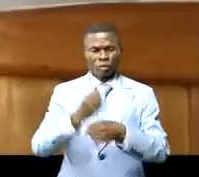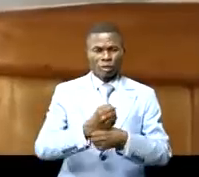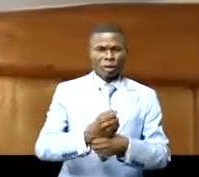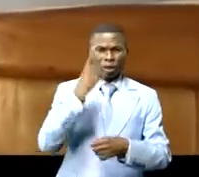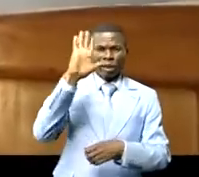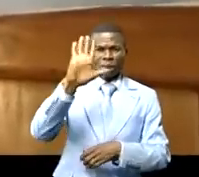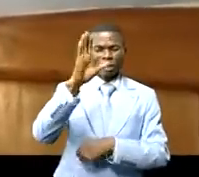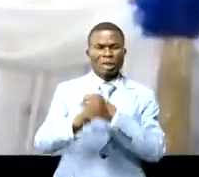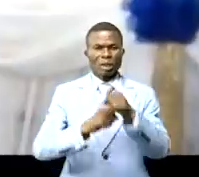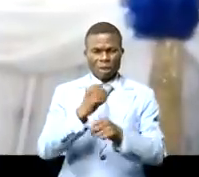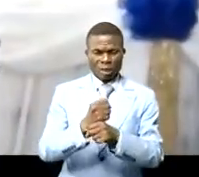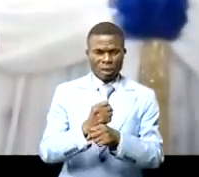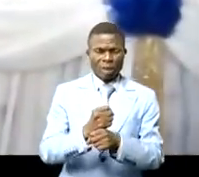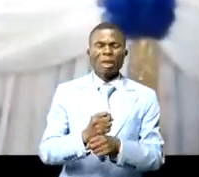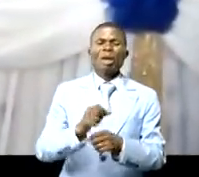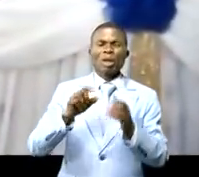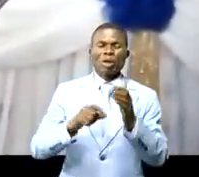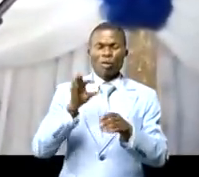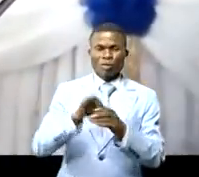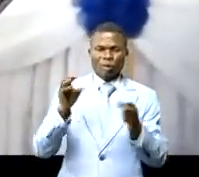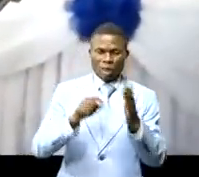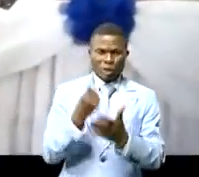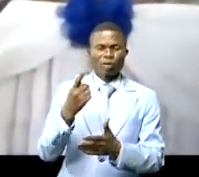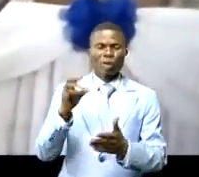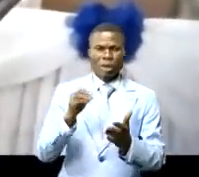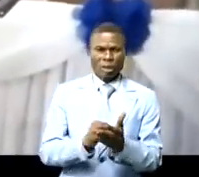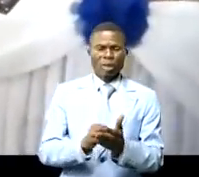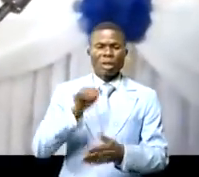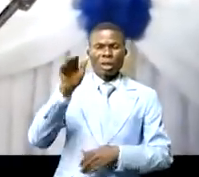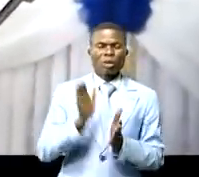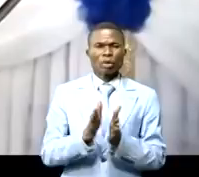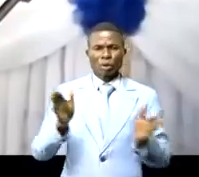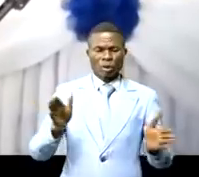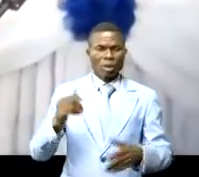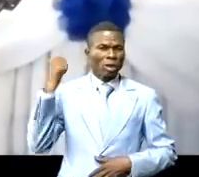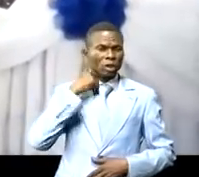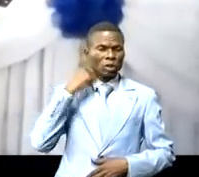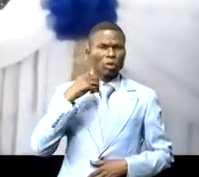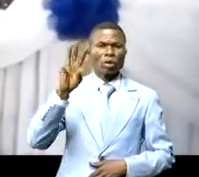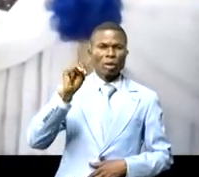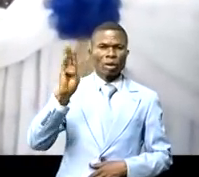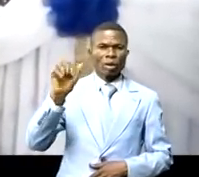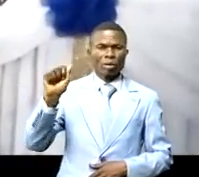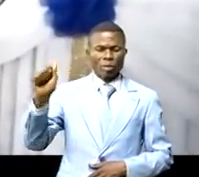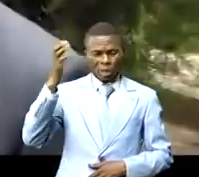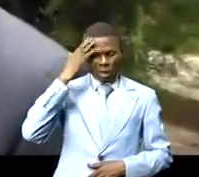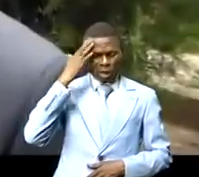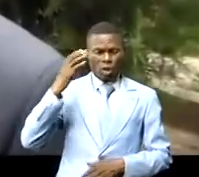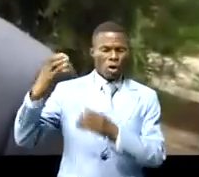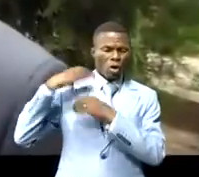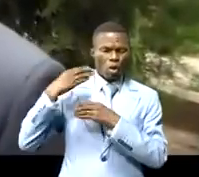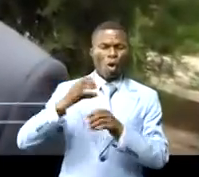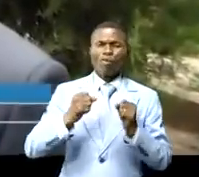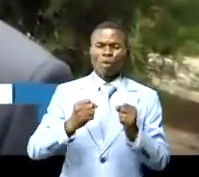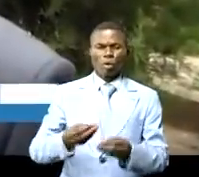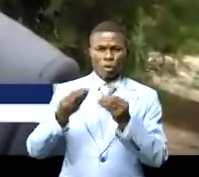mandat de 5 ans, une fois renouvelable, le directeur général de l'IME Kimpese, le docteur Mbala, est conscient de sa lourde charge. Ces